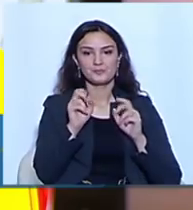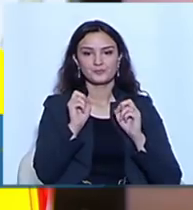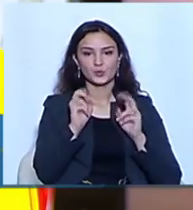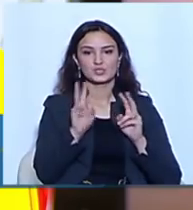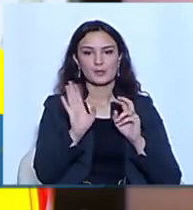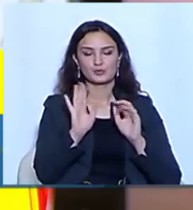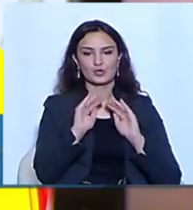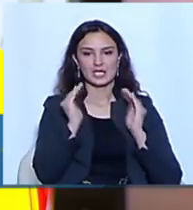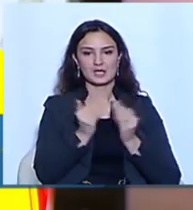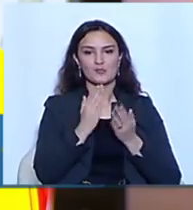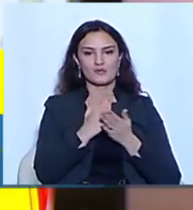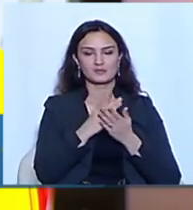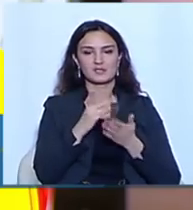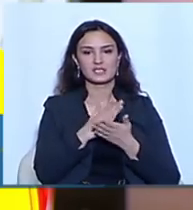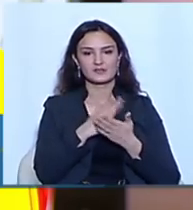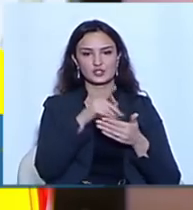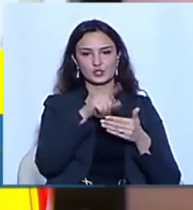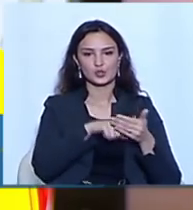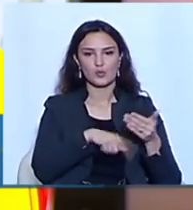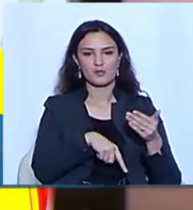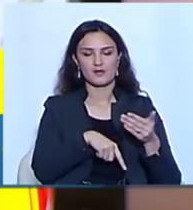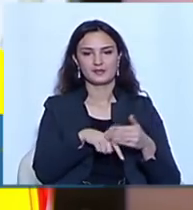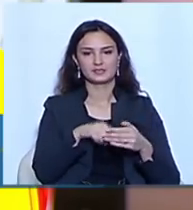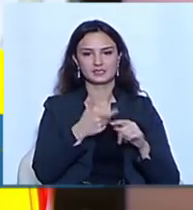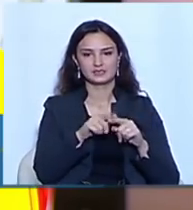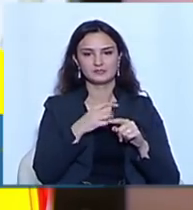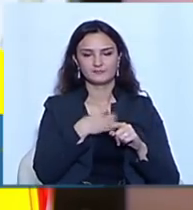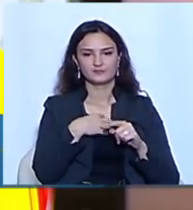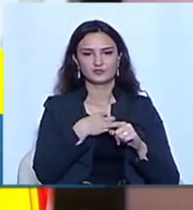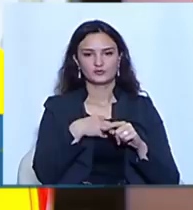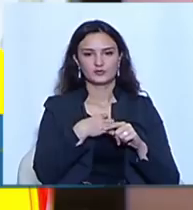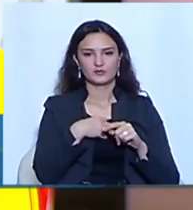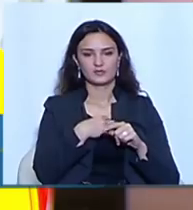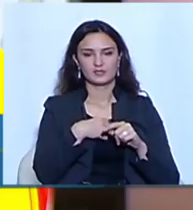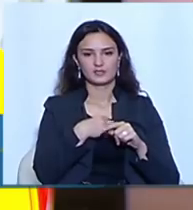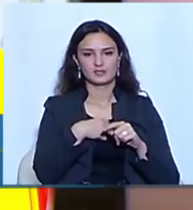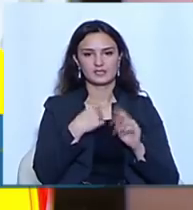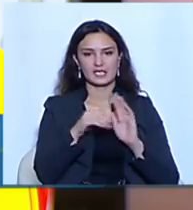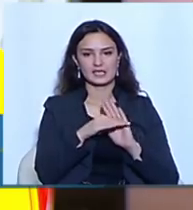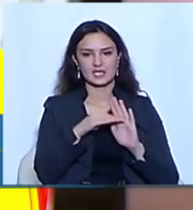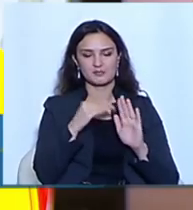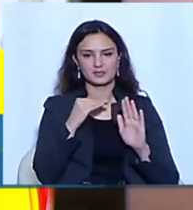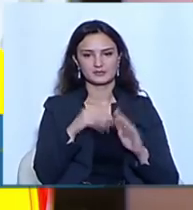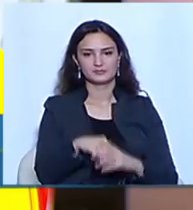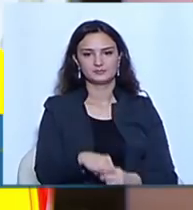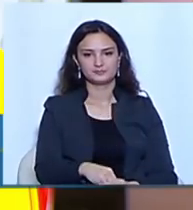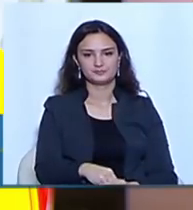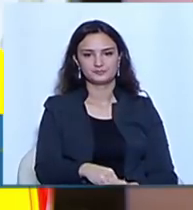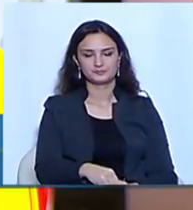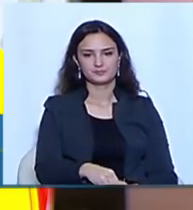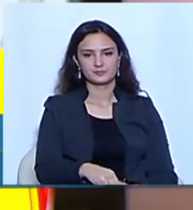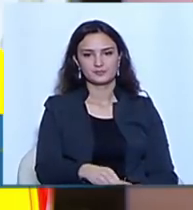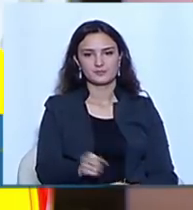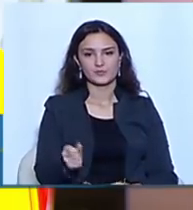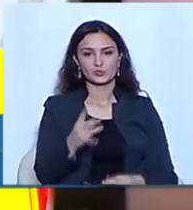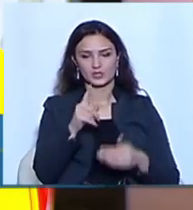უსაფრთხო გარემო აქვს. მას აქვს ნდობის ძალიან მნიშვნელოვანი ეტაპი, გადასალახავი, რომ ის უნდა